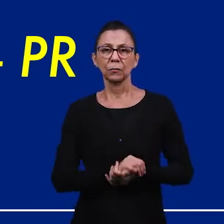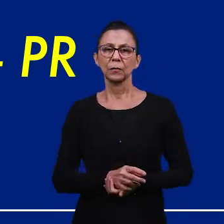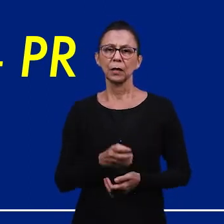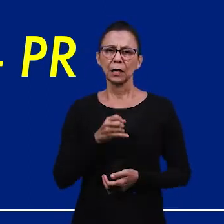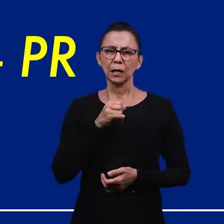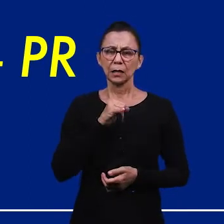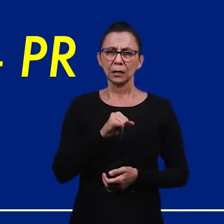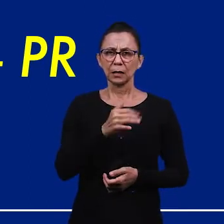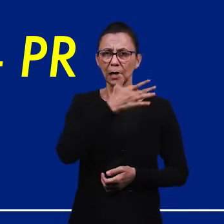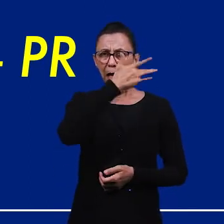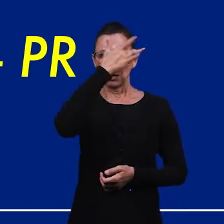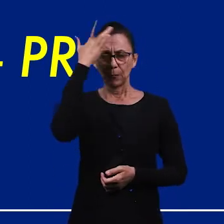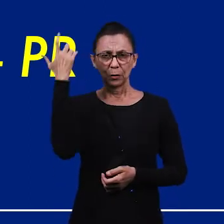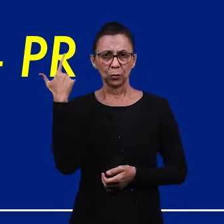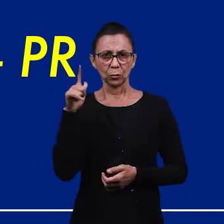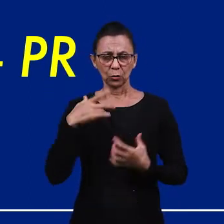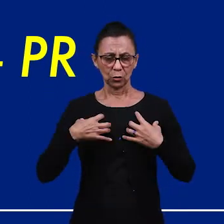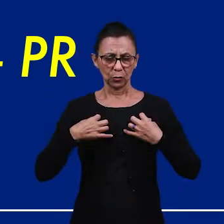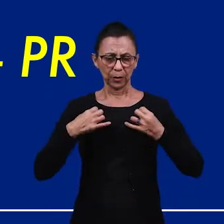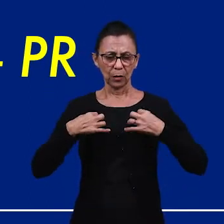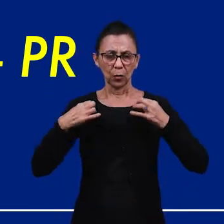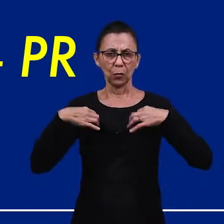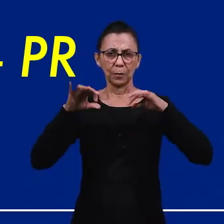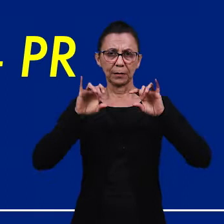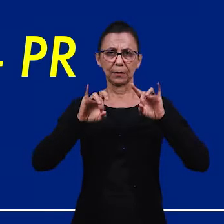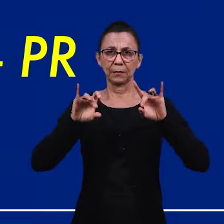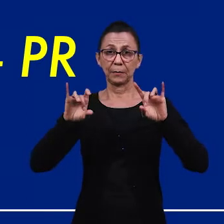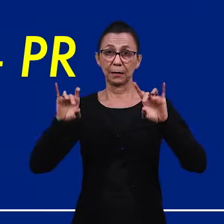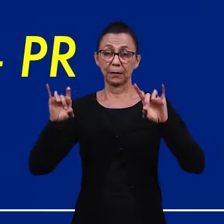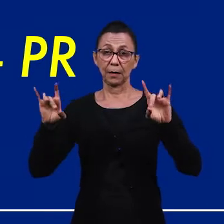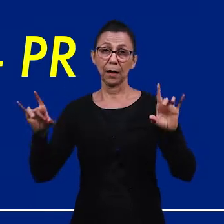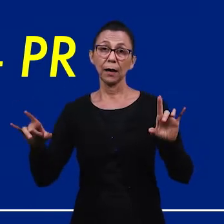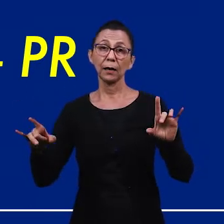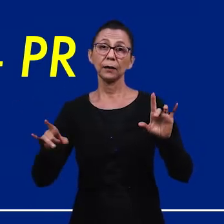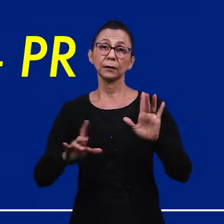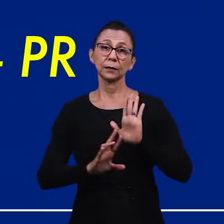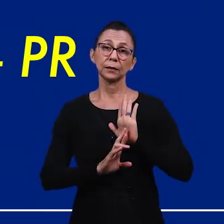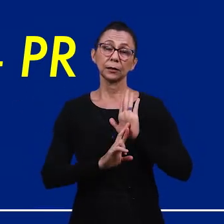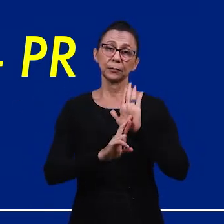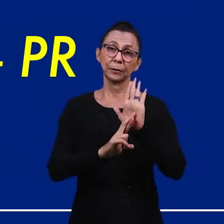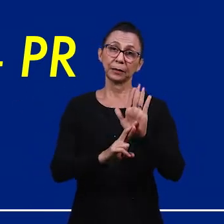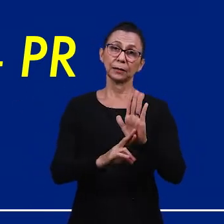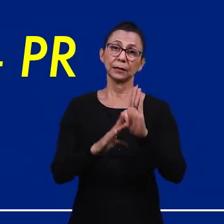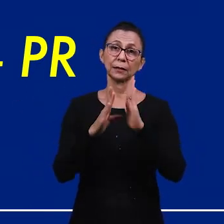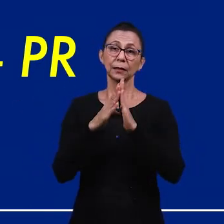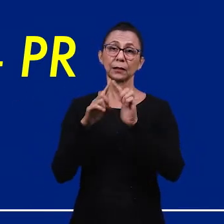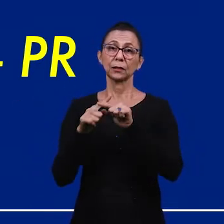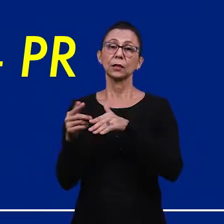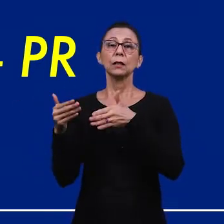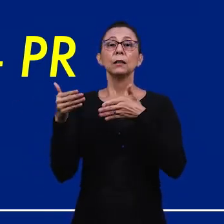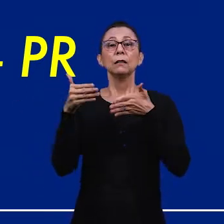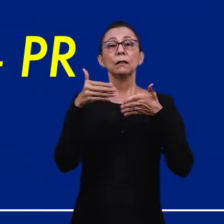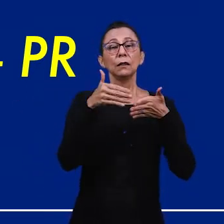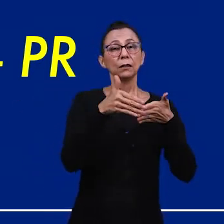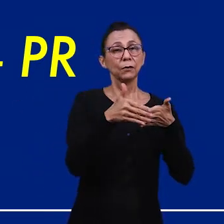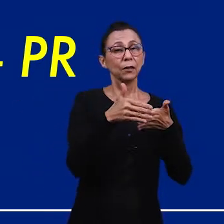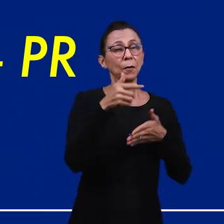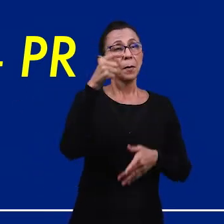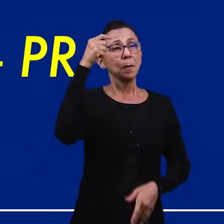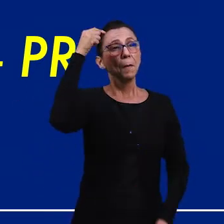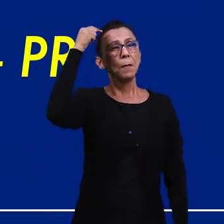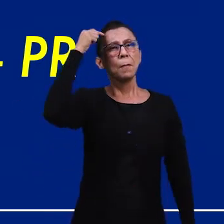comme décrit en Matthieu 22, 11, représente une église infidèle qui pense